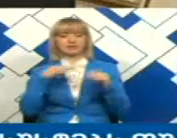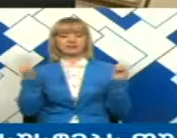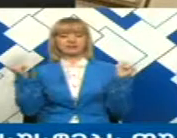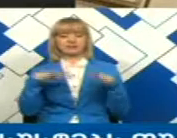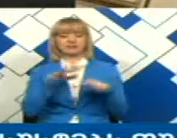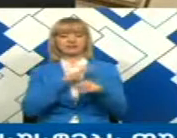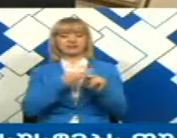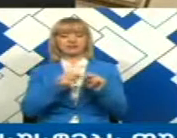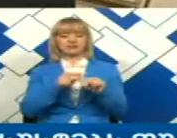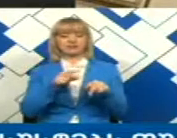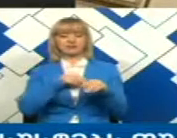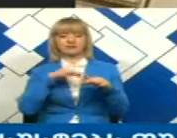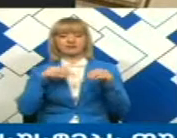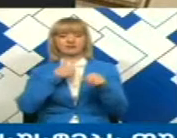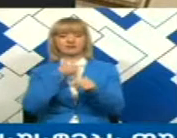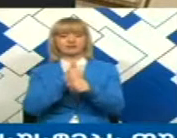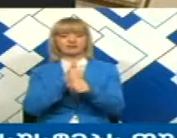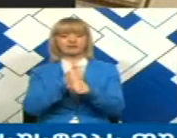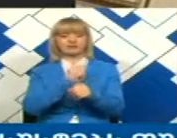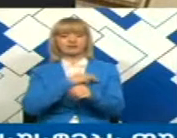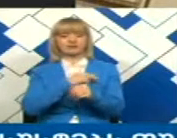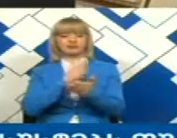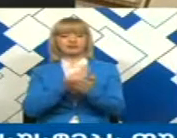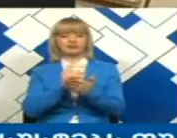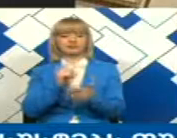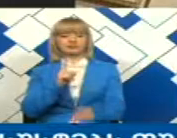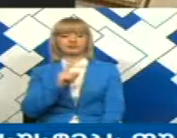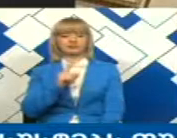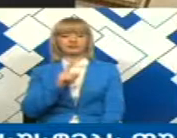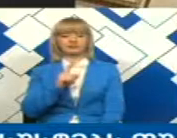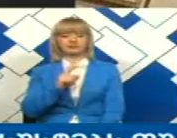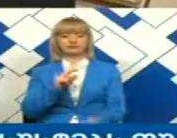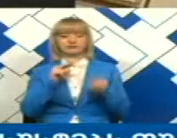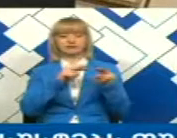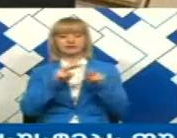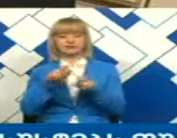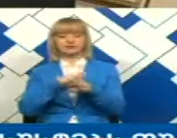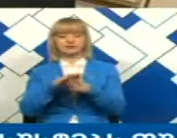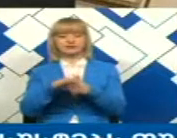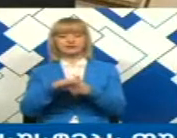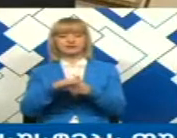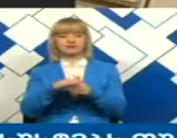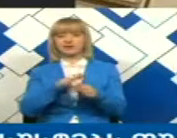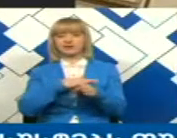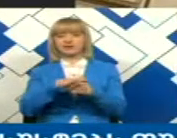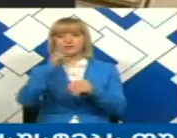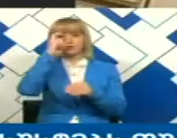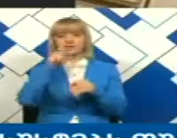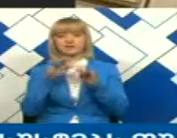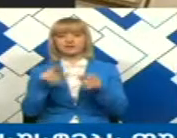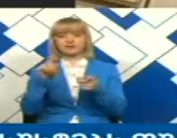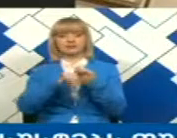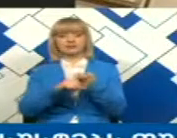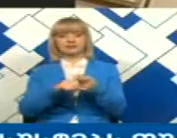sheikribos, vinaidan parlamentis mtavari erteti funktsia ari aseve is ro kontrols akhortsielobes aghmasrulebeli khelisqvebis sakmeanobaze